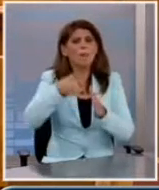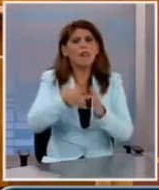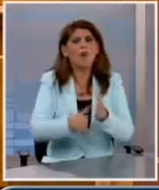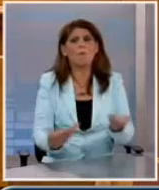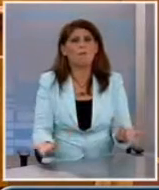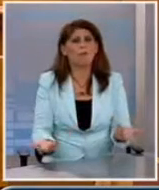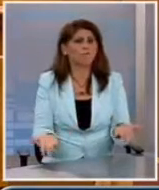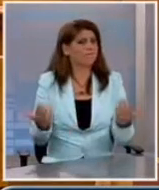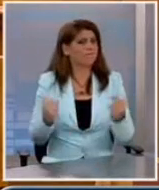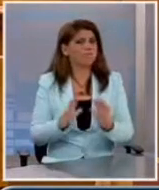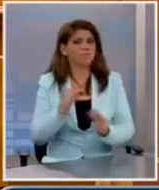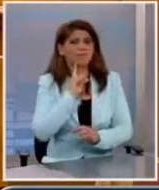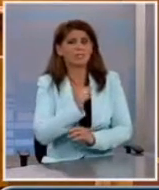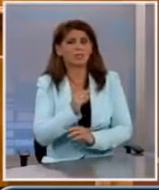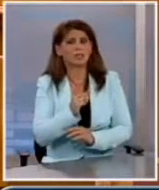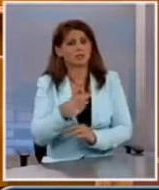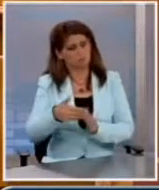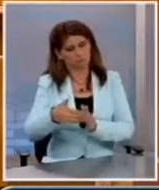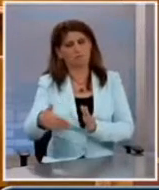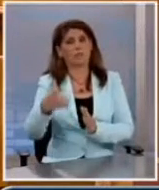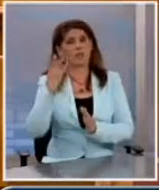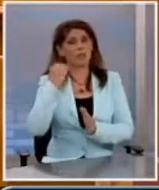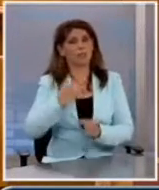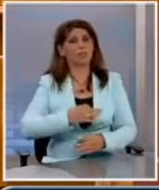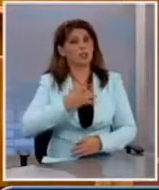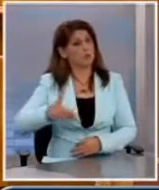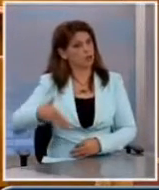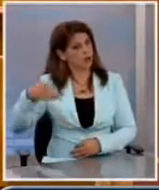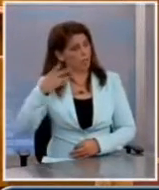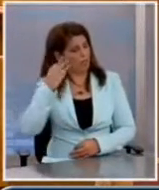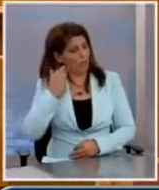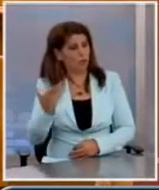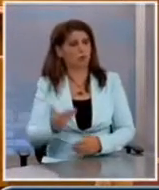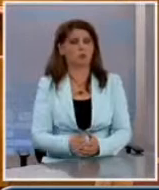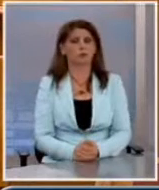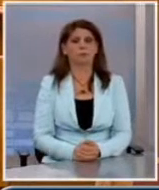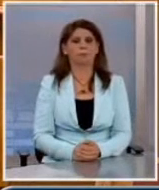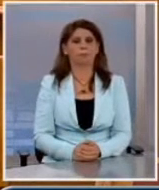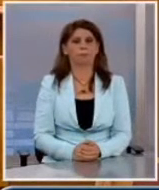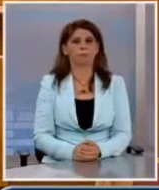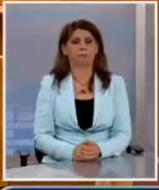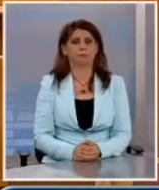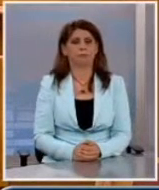Θα ακούσουμε σε λίγο και τους αρχηγούς των κομμάτων. Θα ακούσουμε τον κύριο Μητσοτάκη. Διάβαζα προχθές